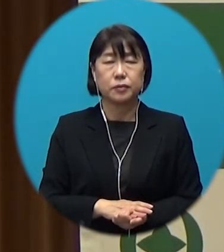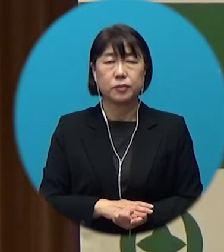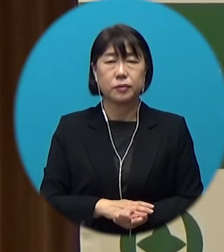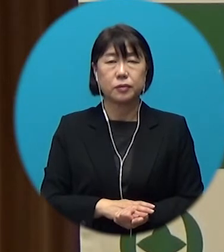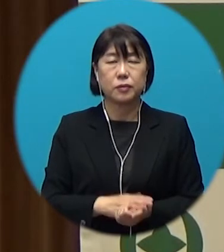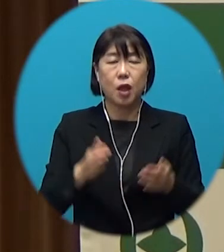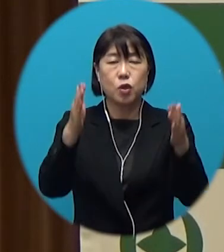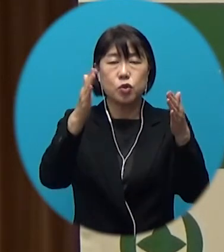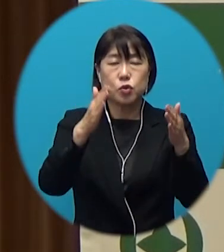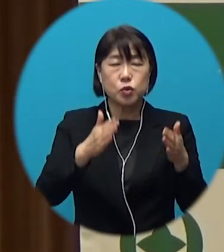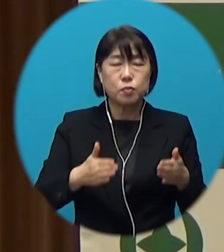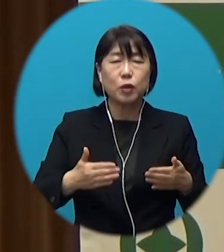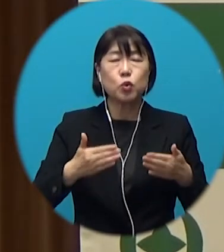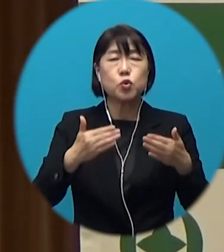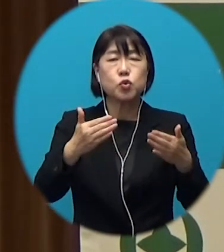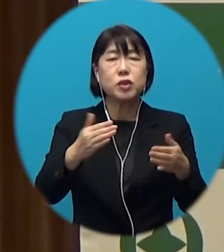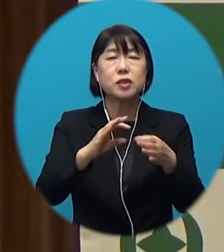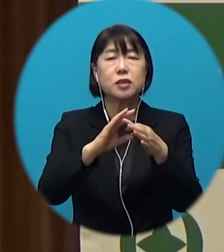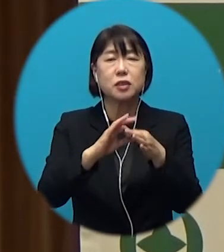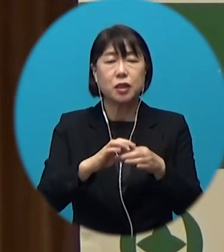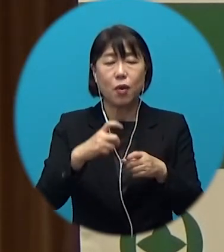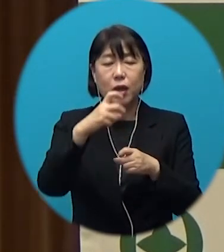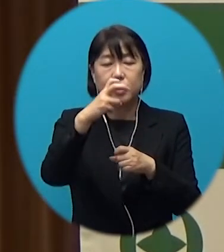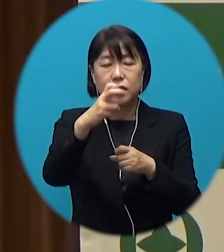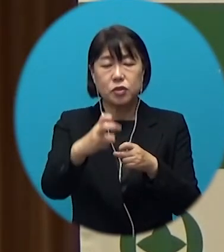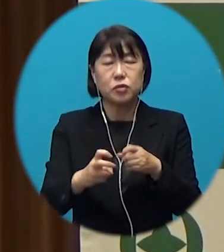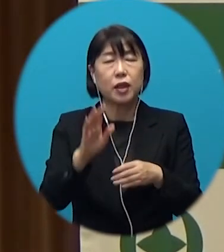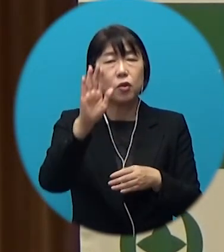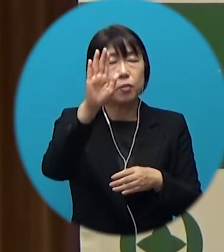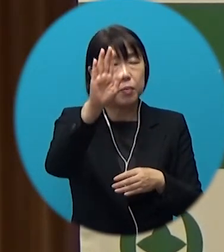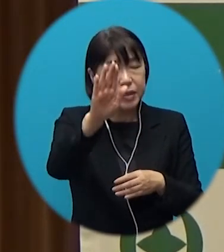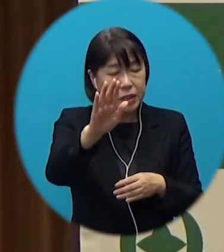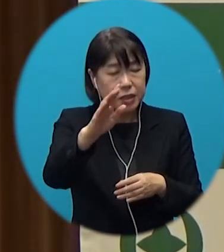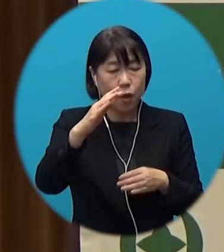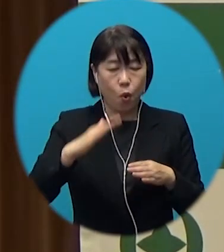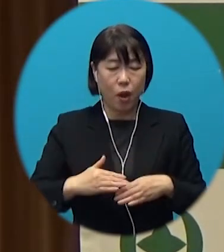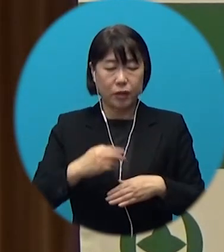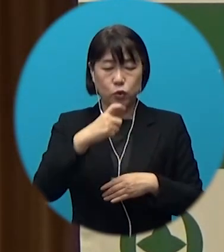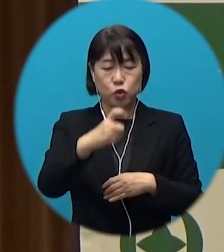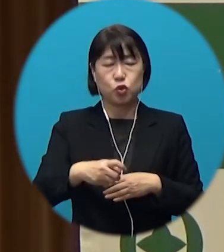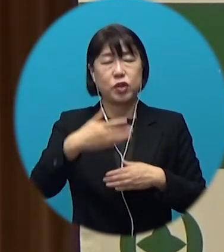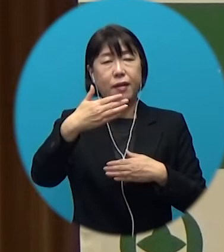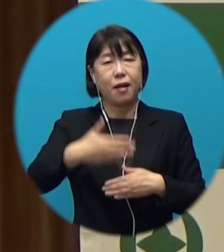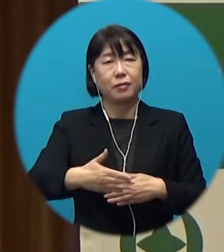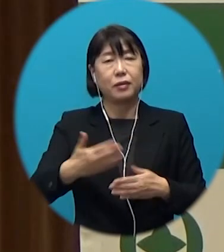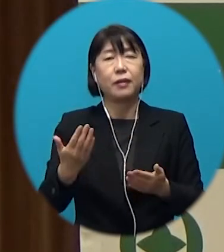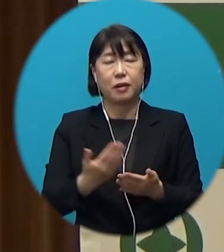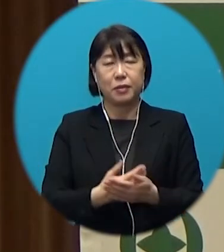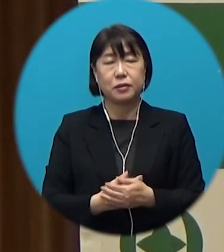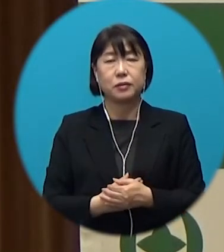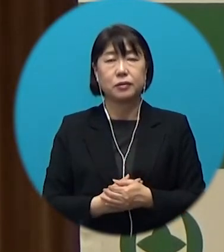窓式推進ビジョンにつきましては、20年後を見据えた10年間ということで考えています。以上でございます。